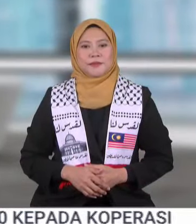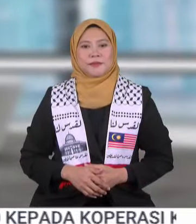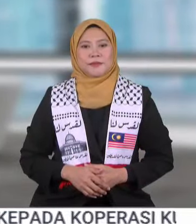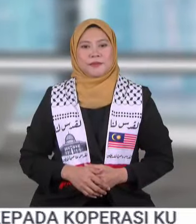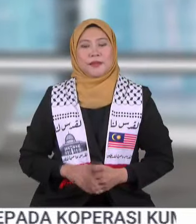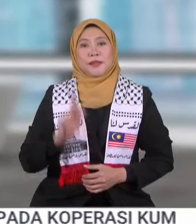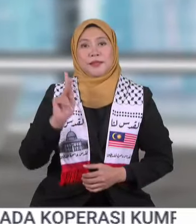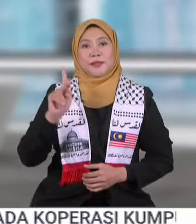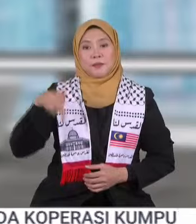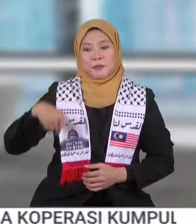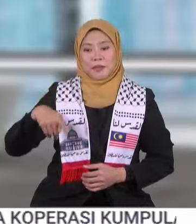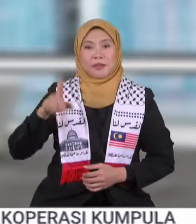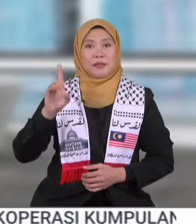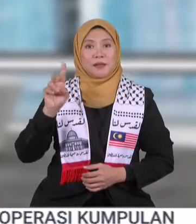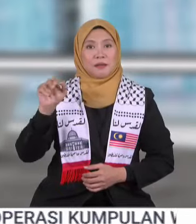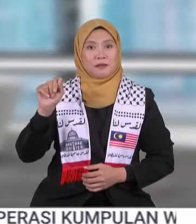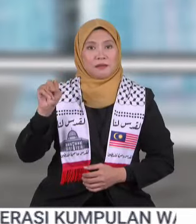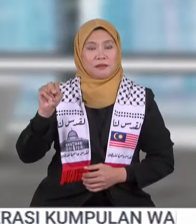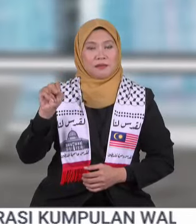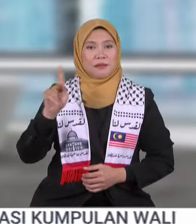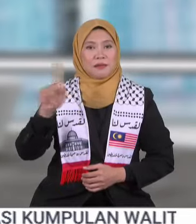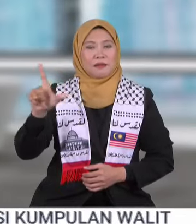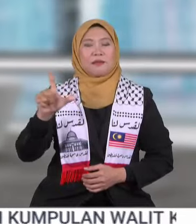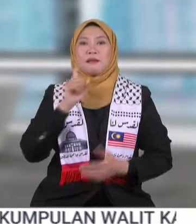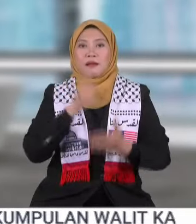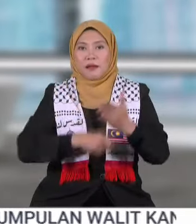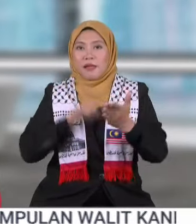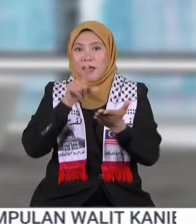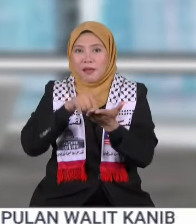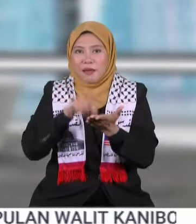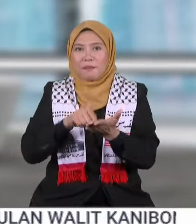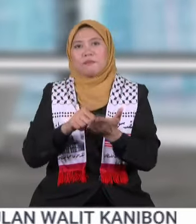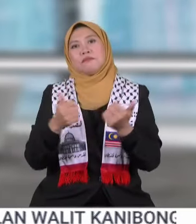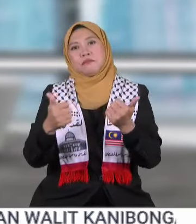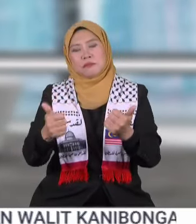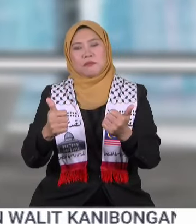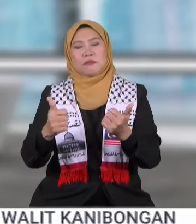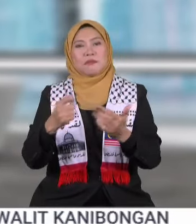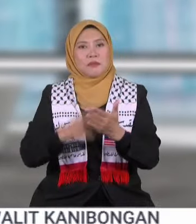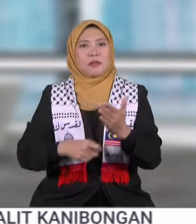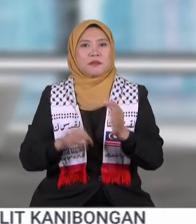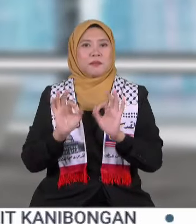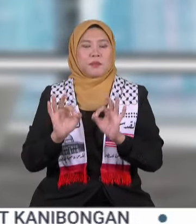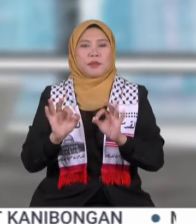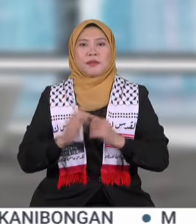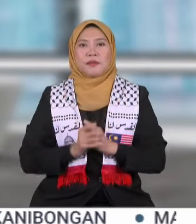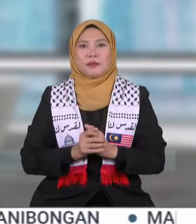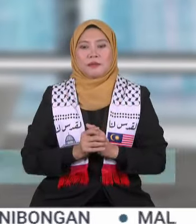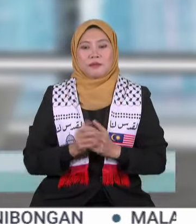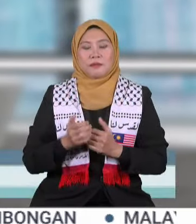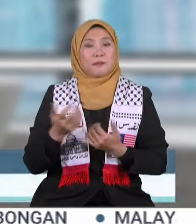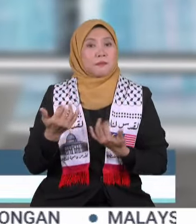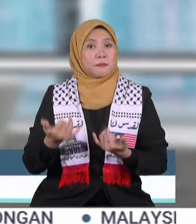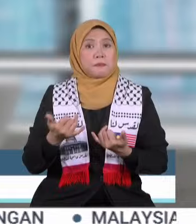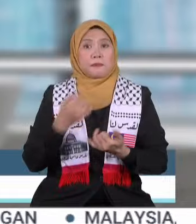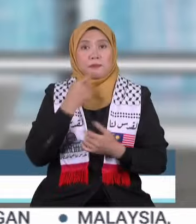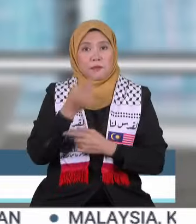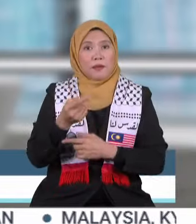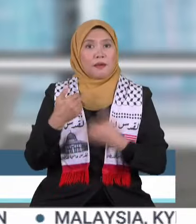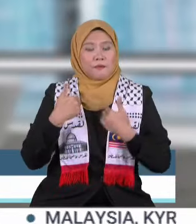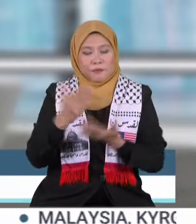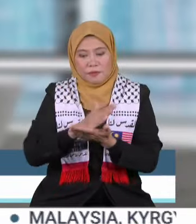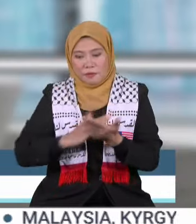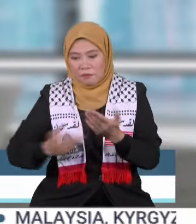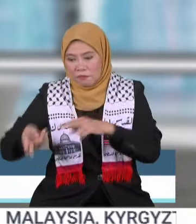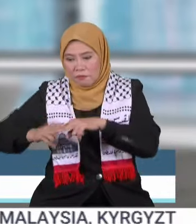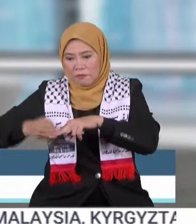Sementara itu, KPDN Kuala Lumpur beri jaminan harga siling ayam adalah stabil. Jelas pengarahnya Arifin Samsudin, meskipun terdapat